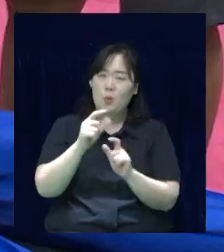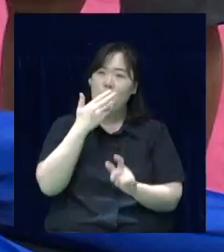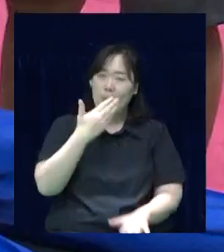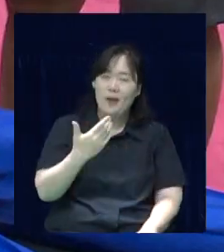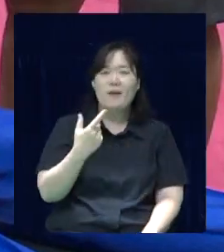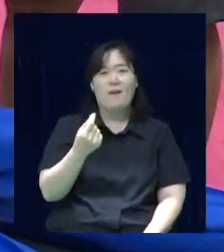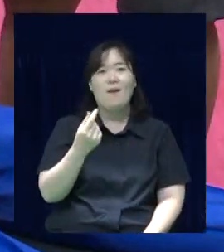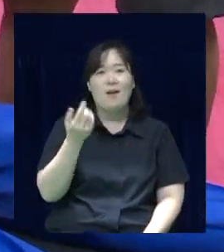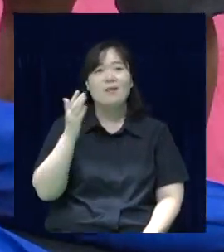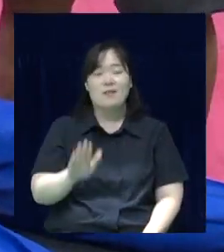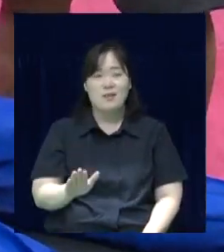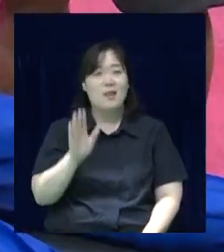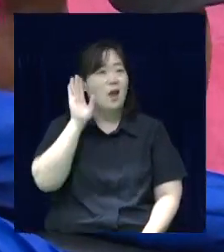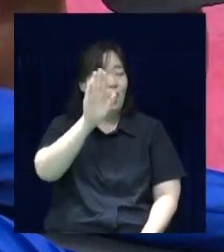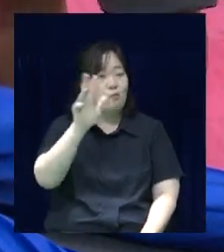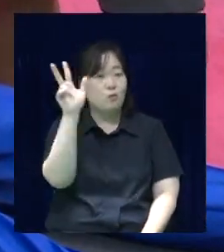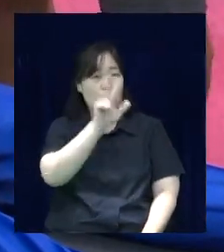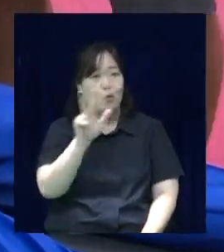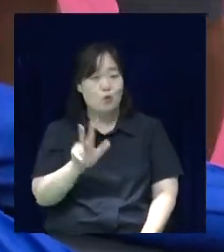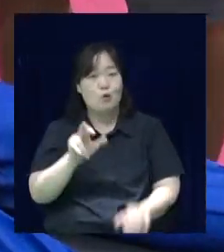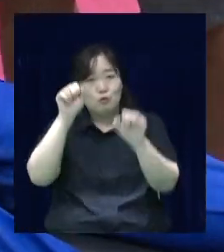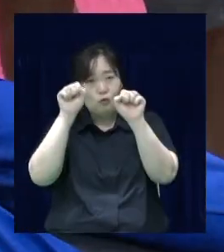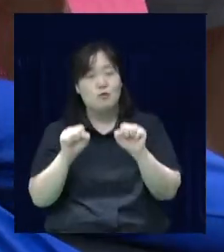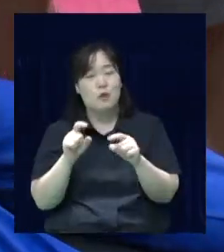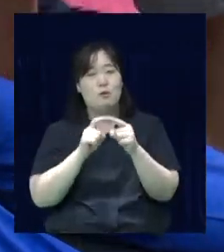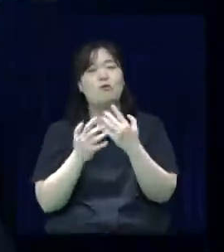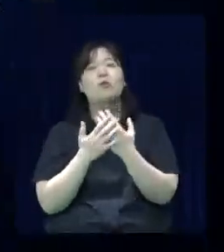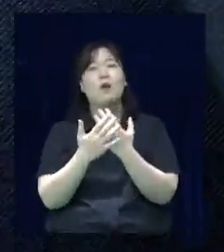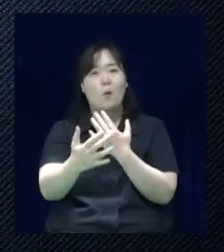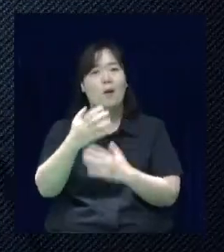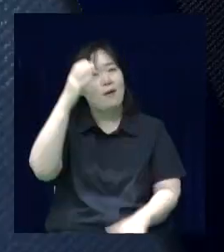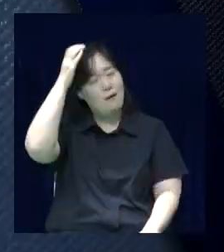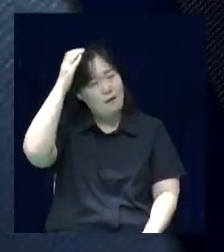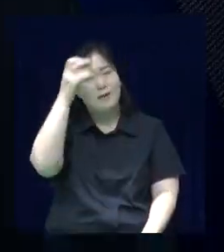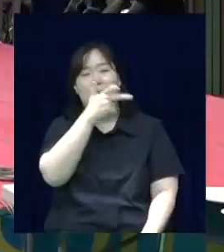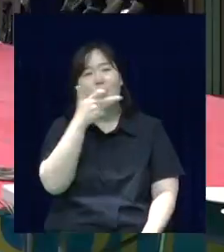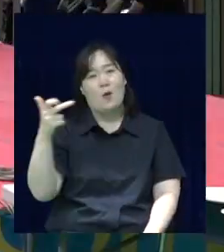대회뿐만 아니라 이제 전국체전에서의 예. 활약을 또 기대를 해볼 수가 있겠네요.